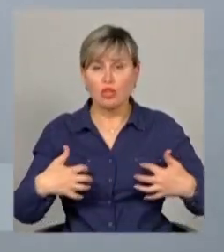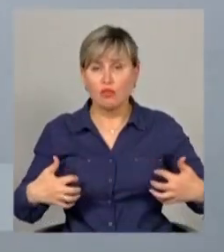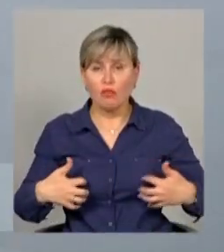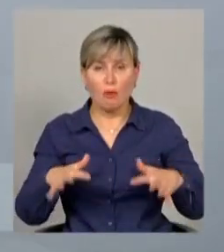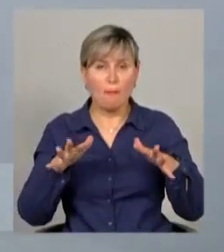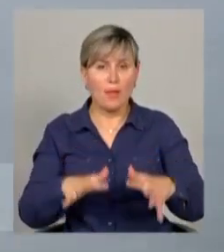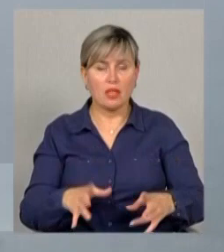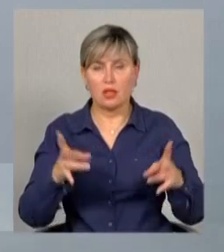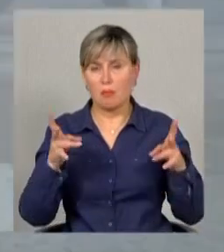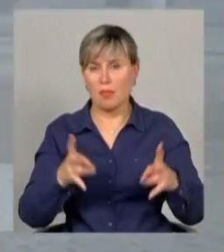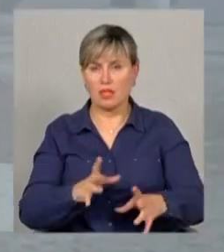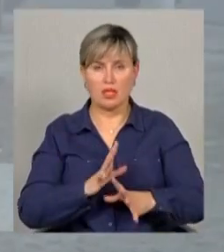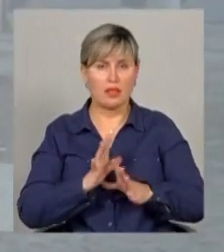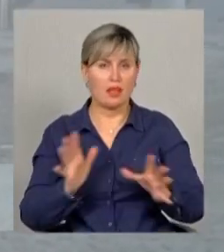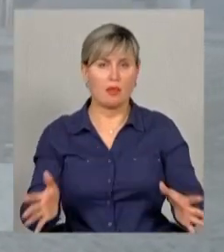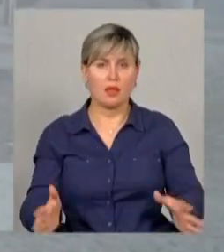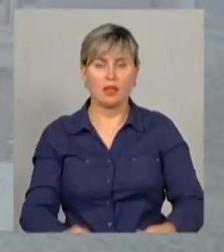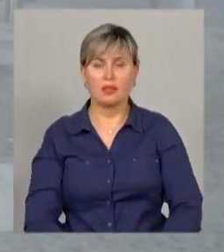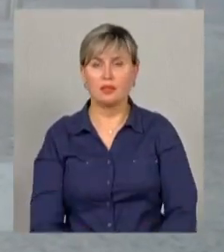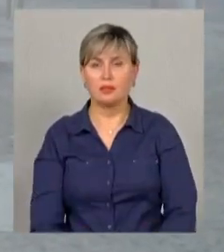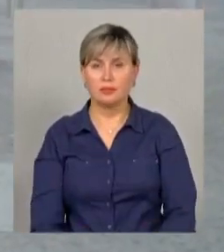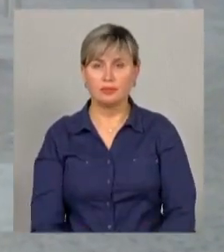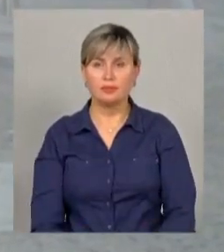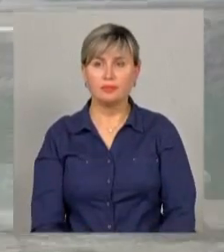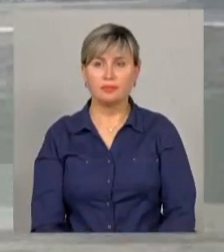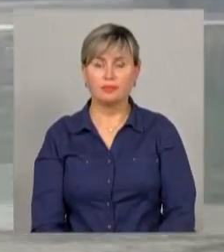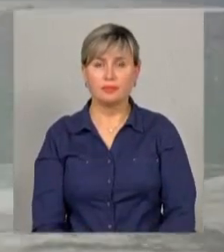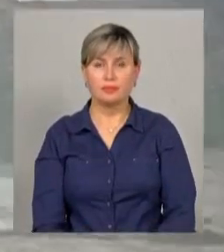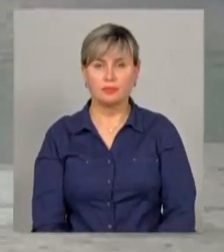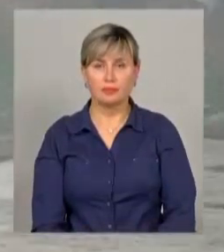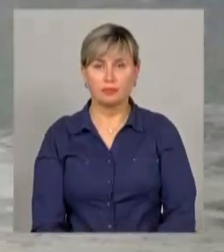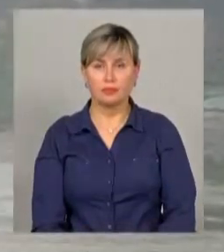пострадало. Дина Жанабекова, Жулдыз Кайраткызы, Фархат Тажибаев, телеканал «Алматы».